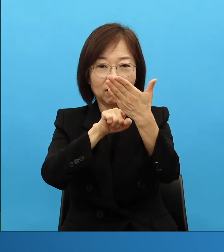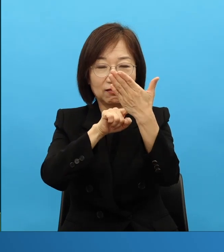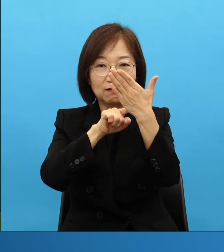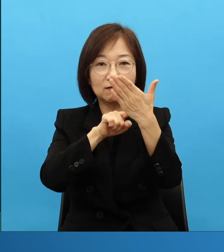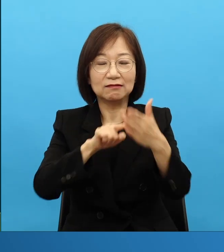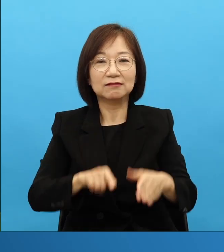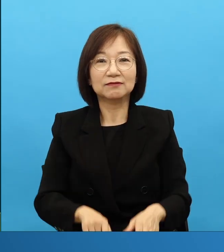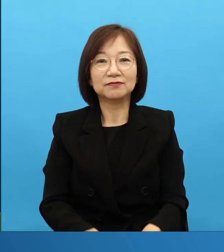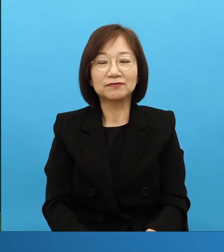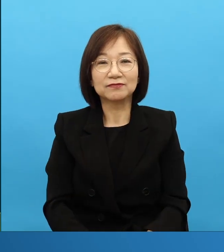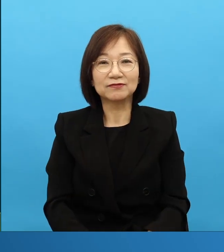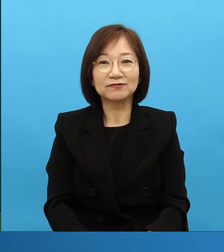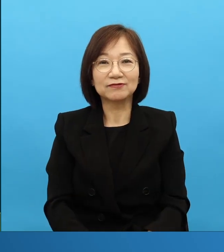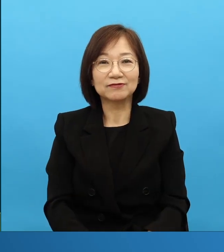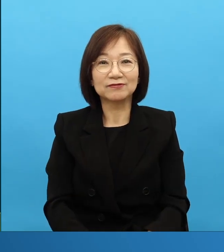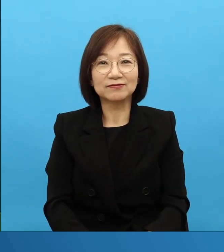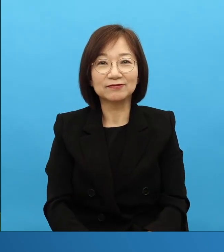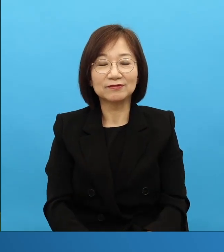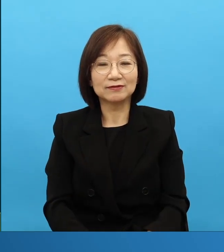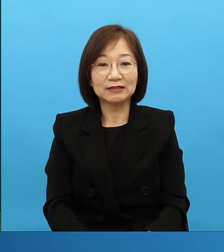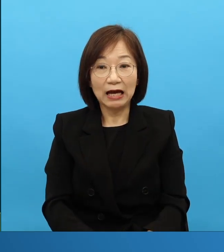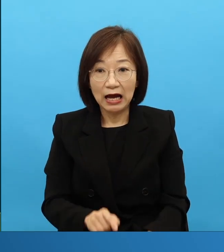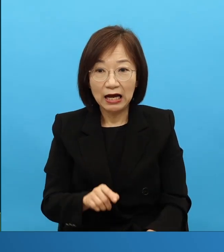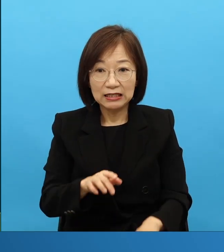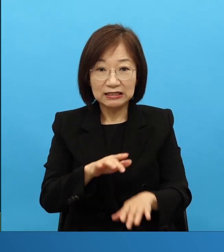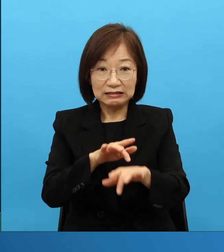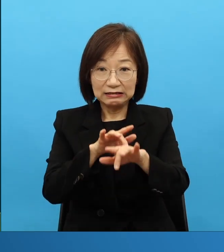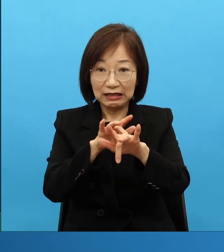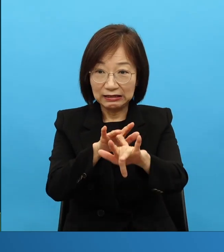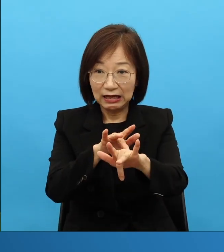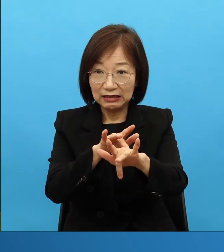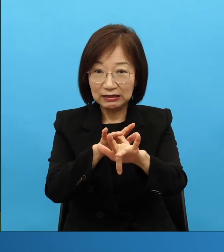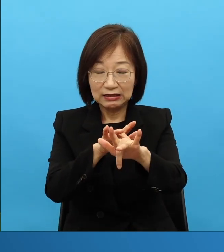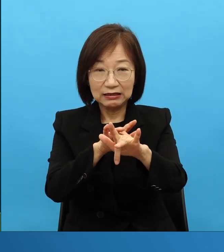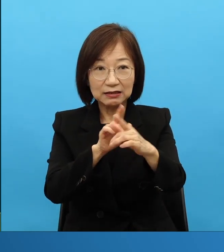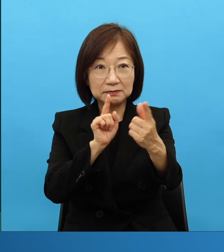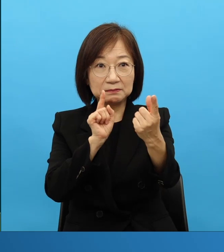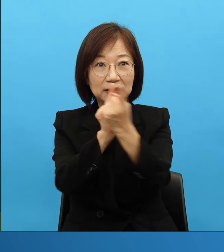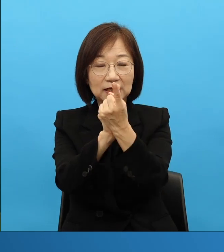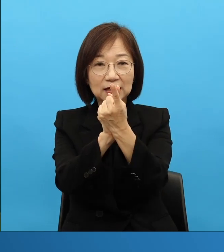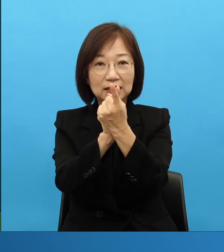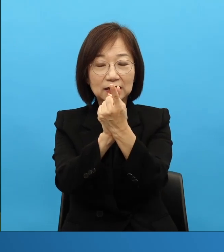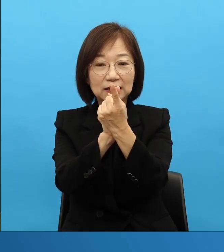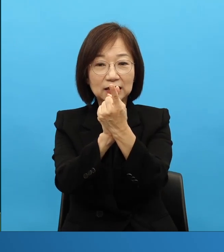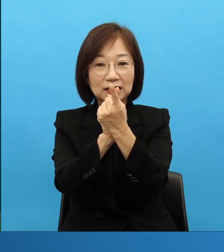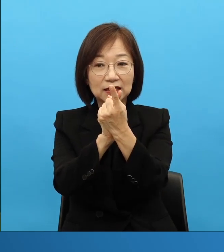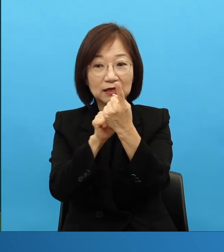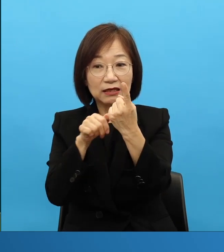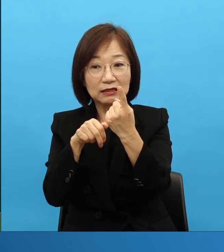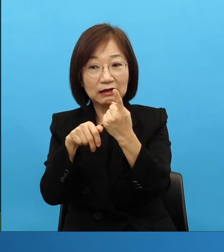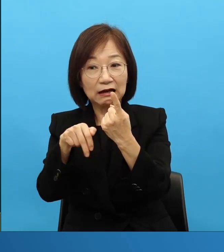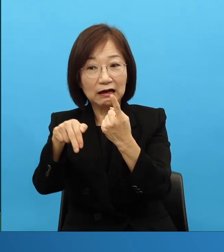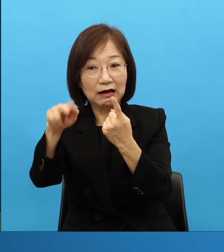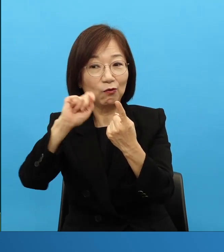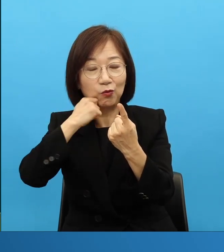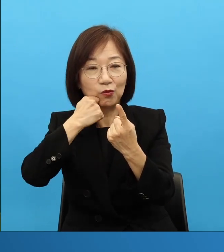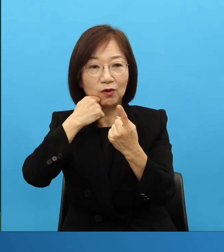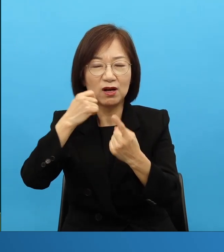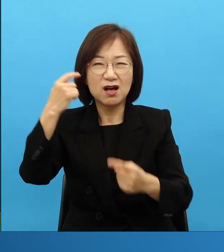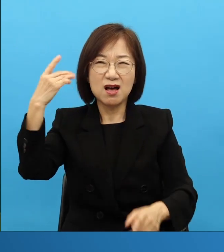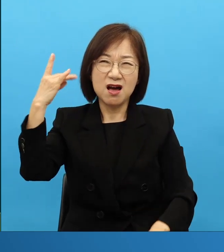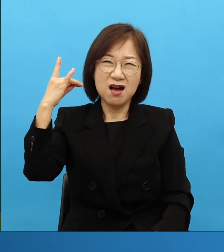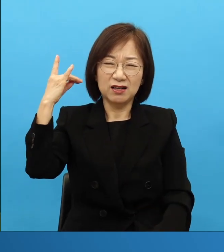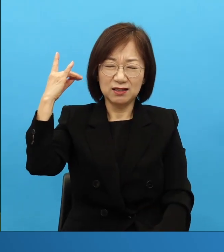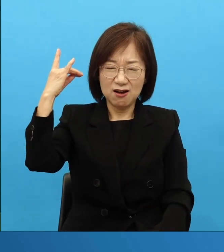him. 통과할 수 없다는 겁니다. He said, you shall not pass. 키가 큽니다. He's